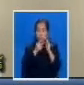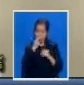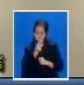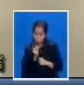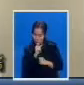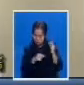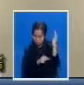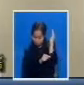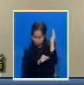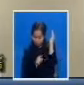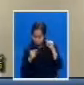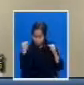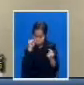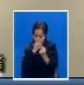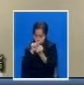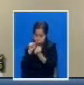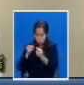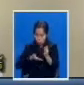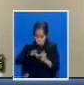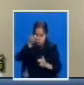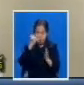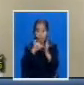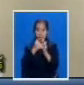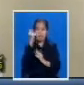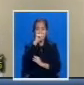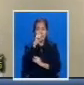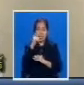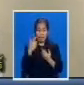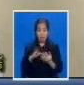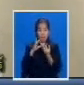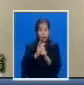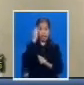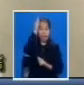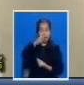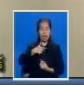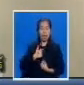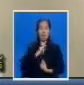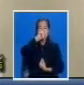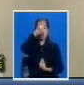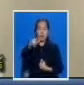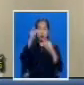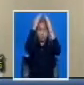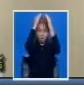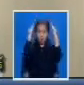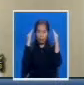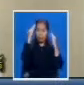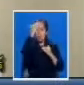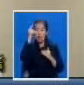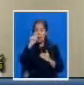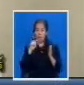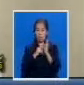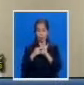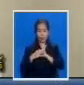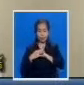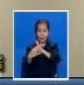เส้นทางที่เหมาะสมที่สุดนะครับแล้วก็ในสัปดาห์หน้าผมก็จะเดินทางไปเยือนประเทศเวียดนามนะครับเพื่อที่จะเชื่อมโยงกับทางเวียดนามด้ว